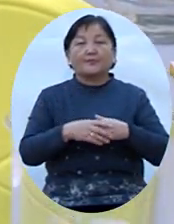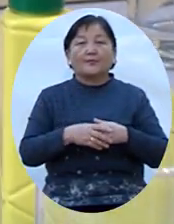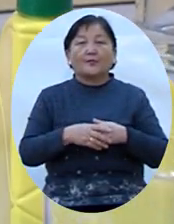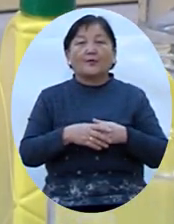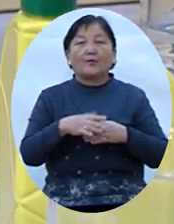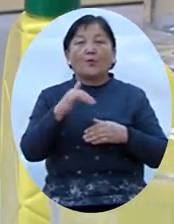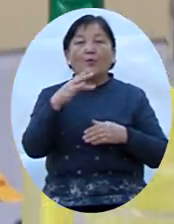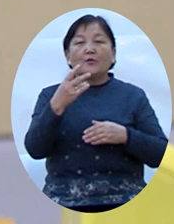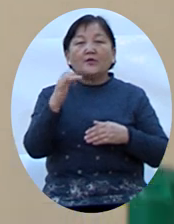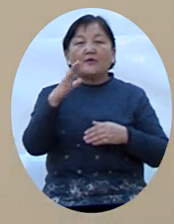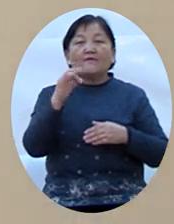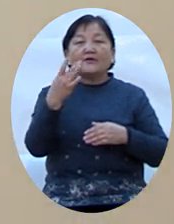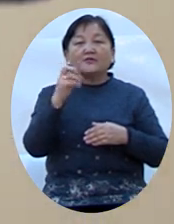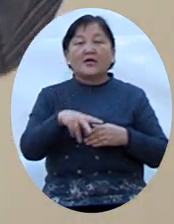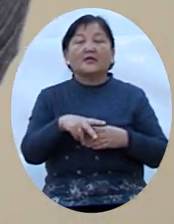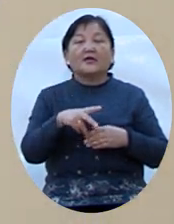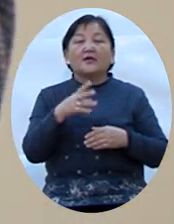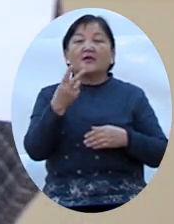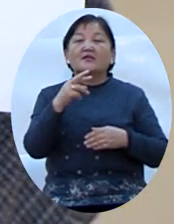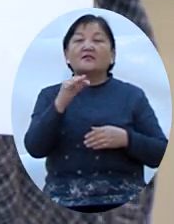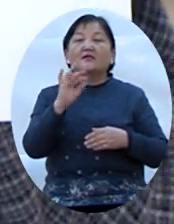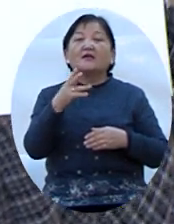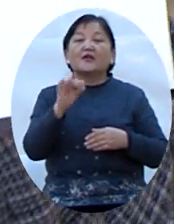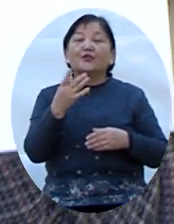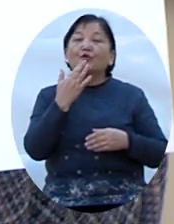универсал индикаторын цаасны өнгө